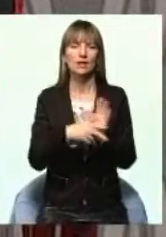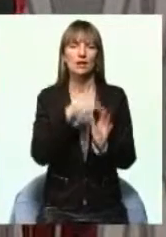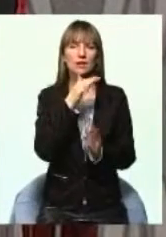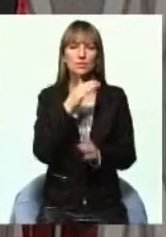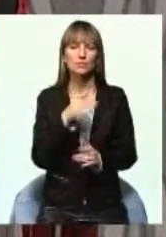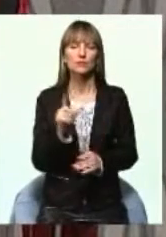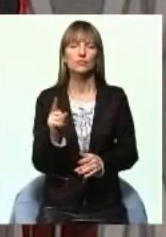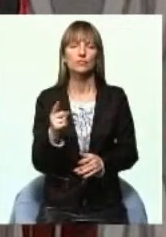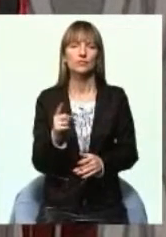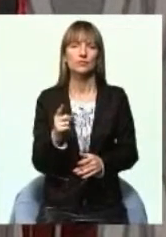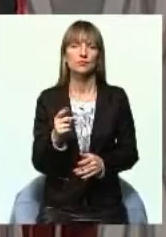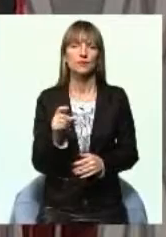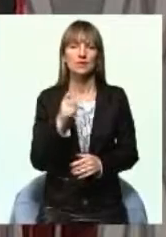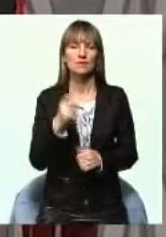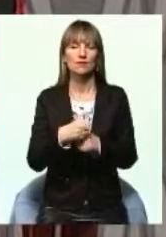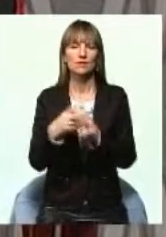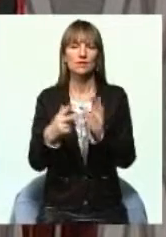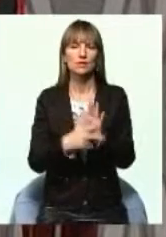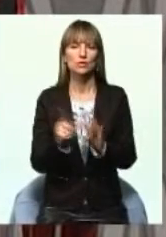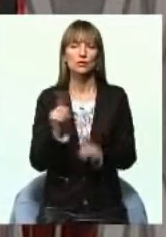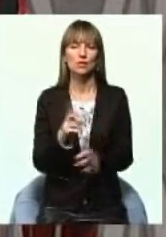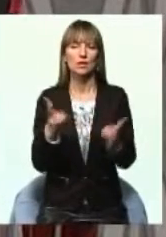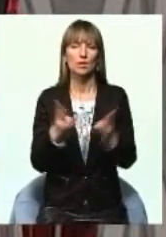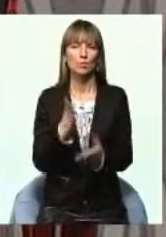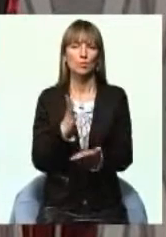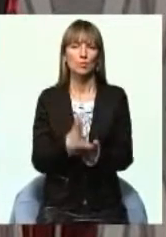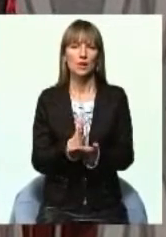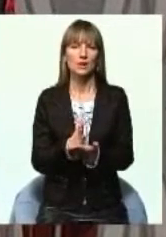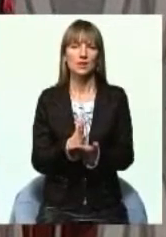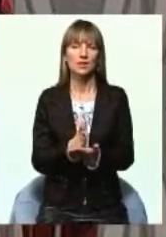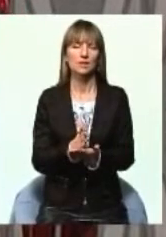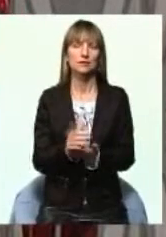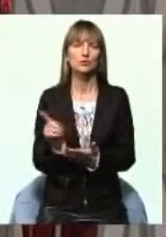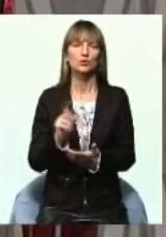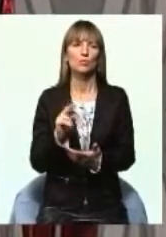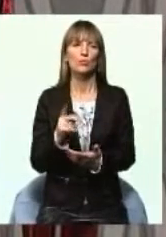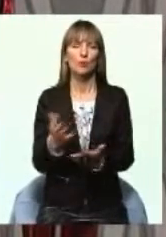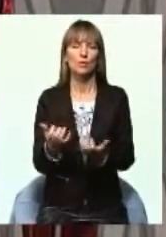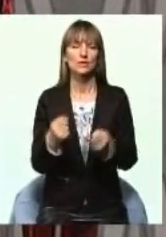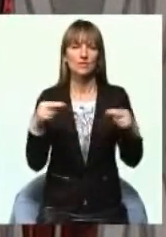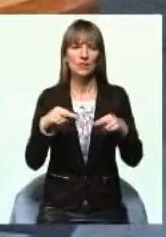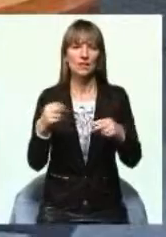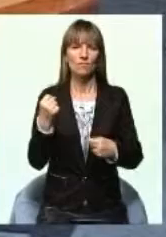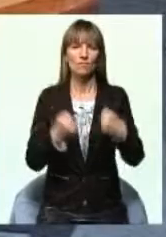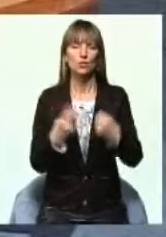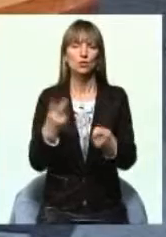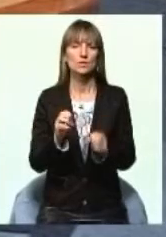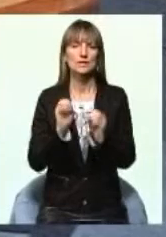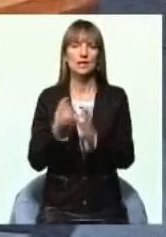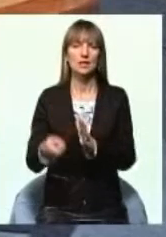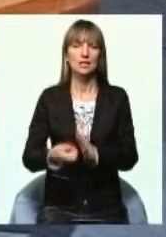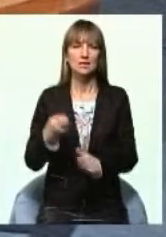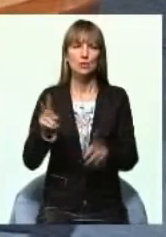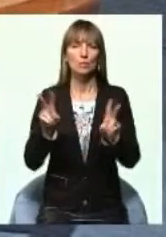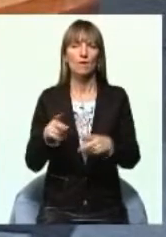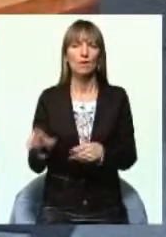А чому саме з 18? І що треба мати чи складати, аби отримати посвідчення водійське? Треба склати іспит з правил